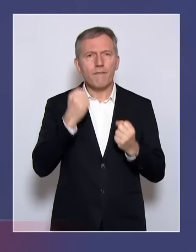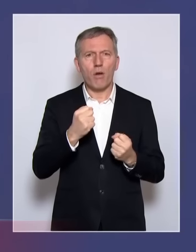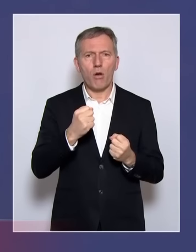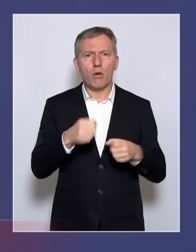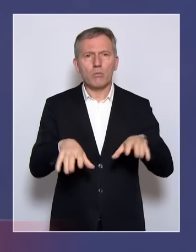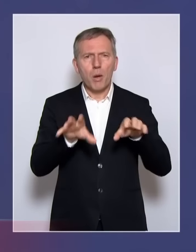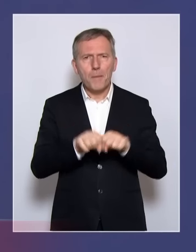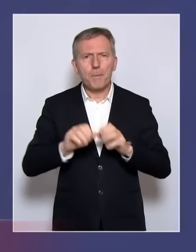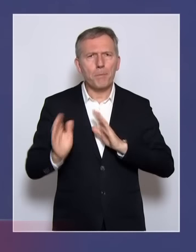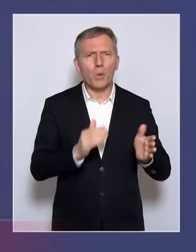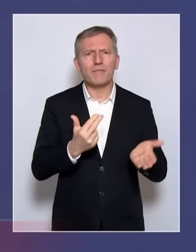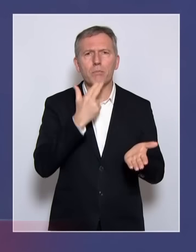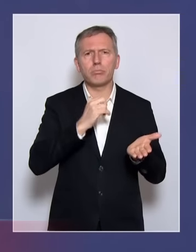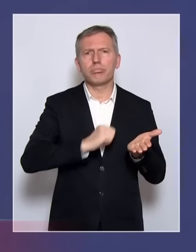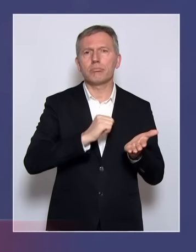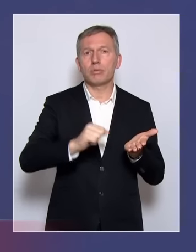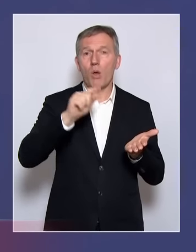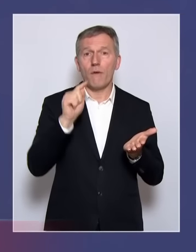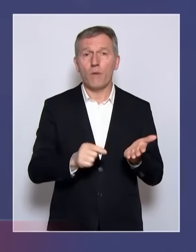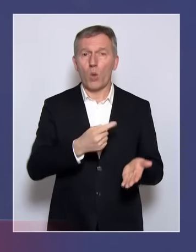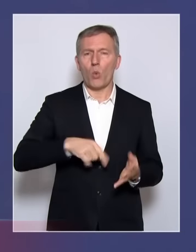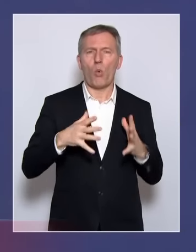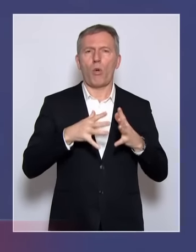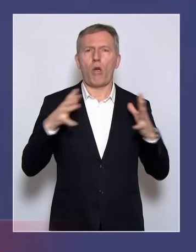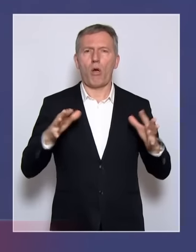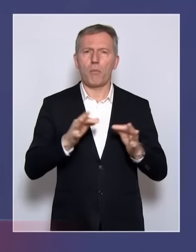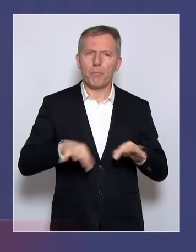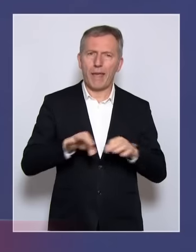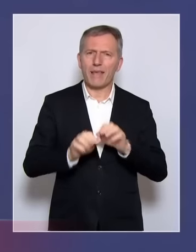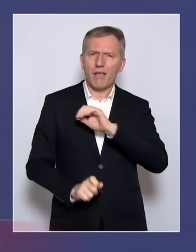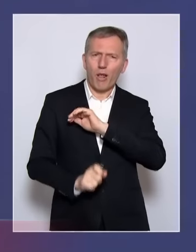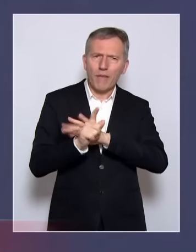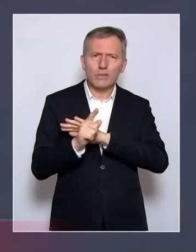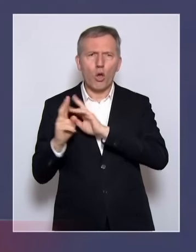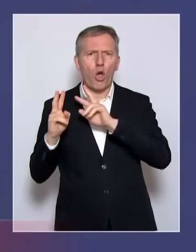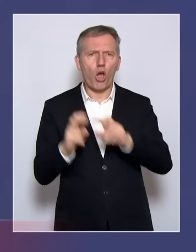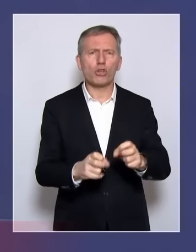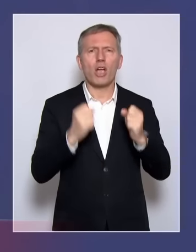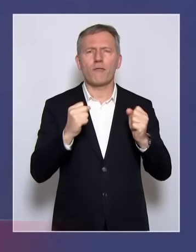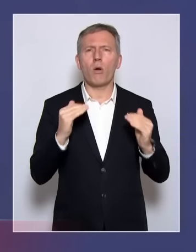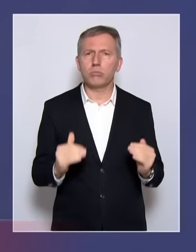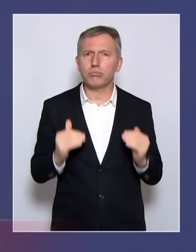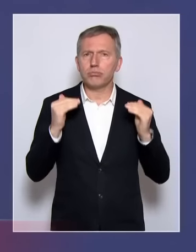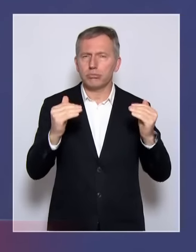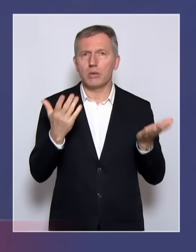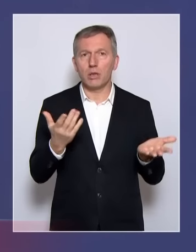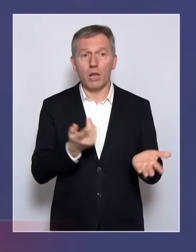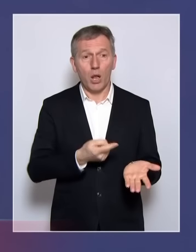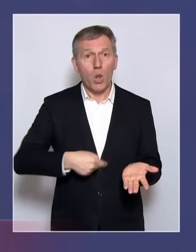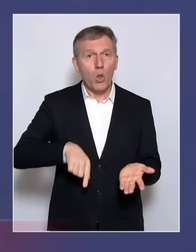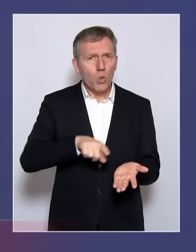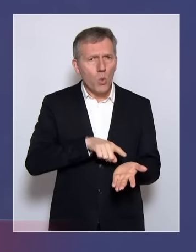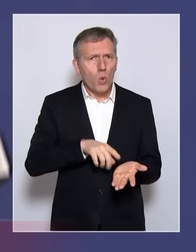la productivité. Et pour ça, il faut être une grande puissance d'innovation, de recherche. Alors, nous sommes,